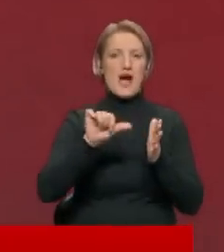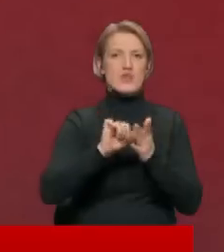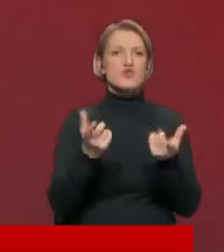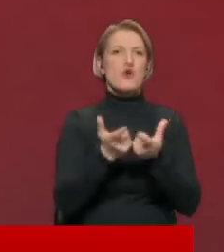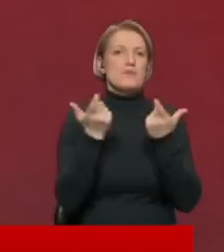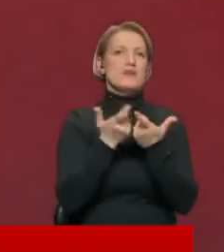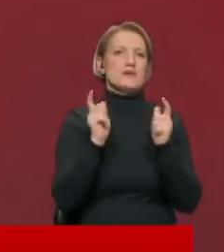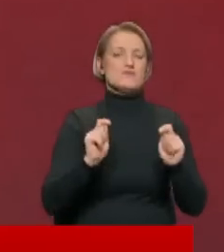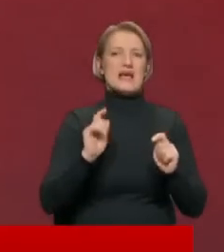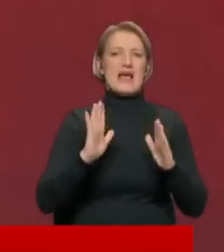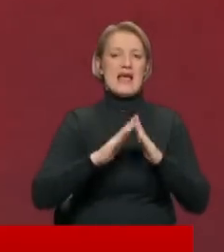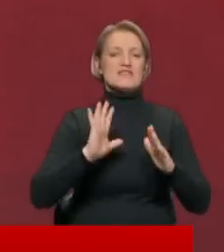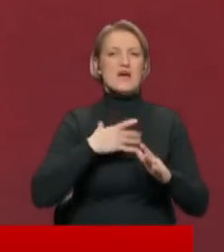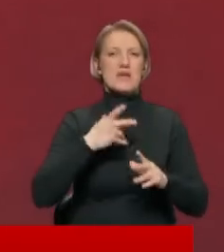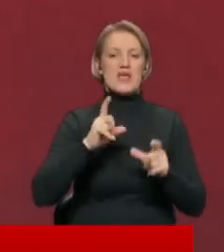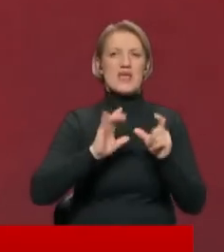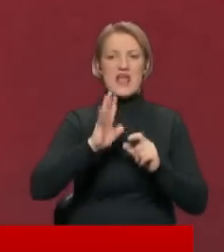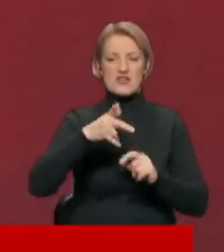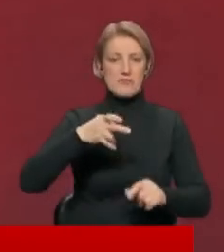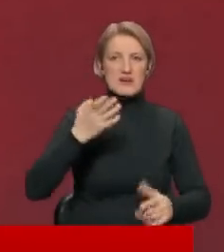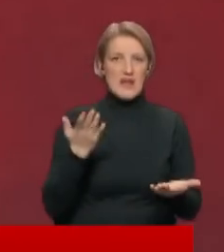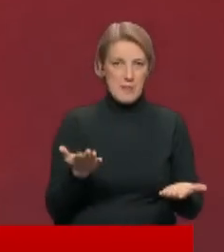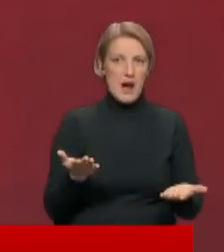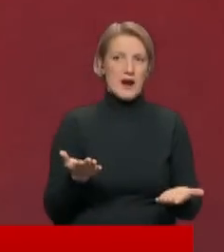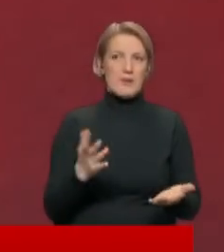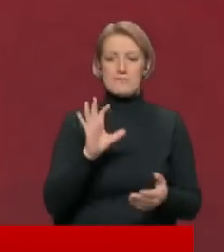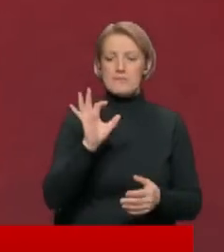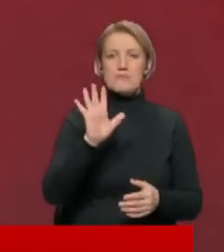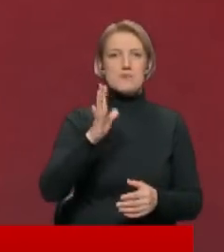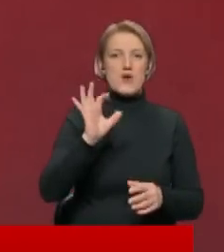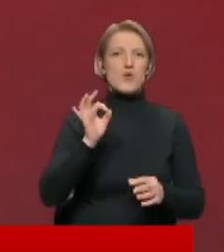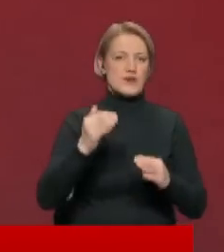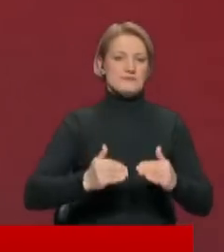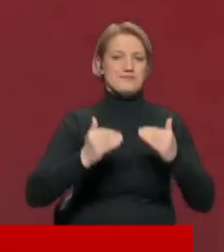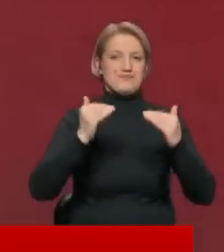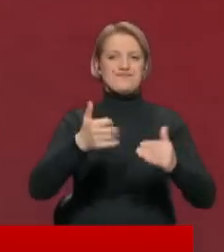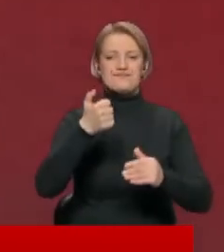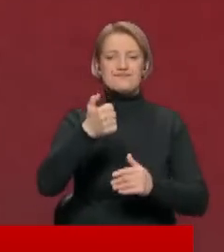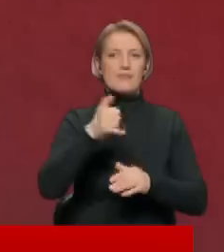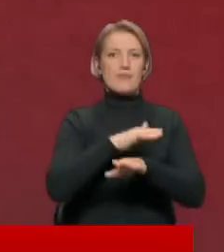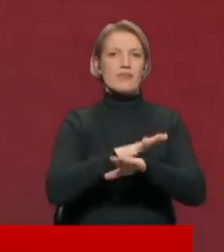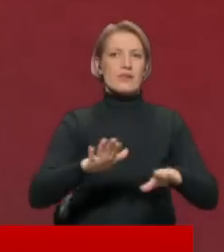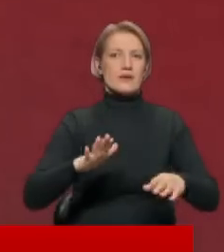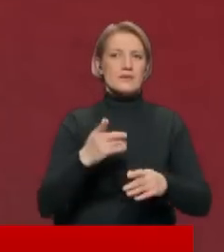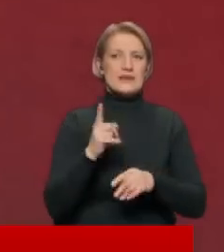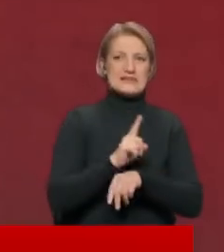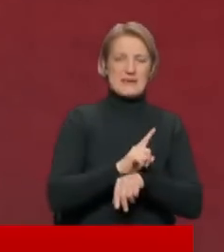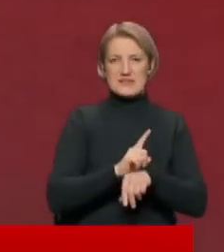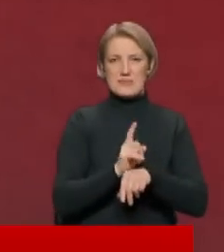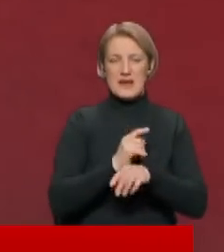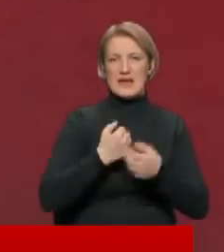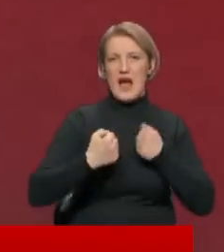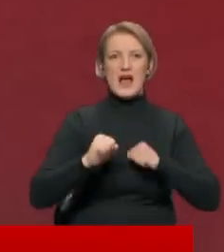toplanacaktı ev sahibi de gelecek varsa ama 5 Ocak kaldı altılın masa söylem anlamında böyle zaman zaman